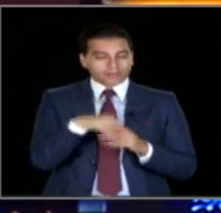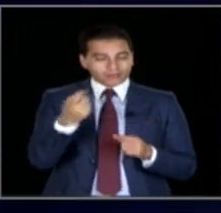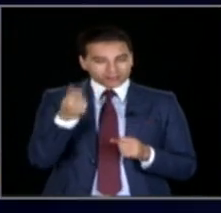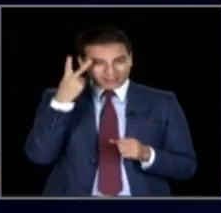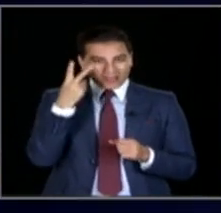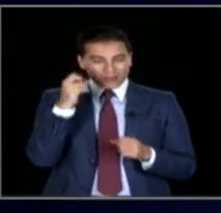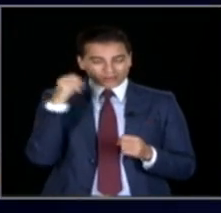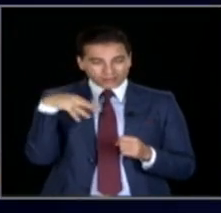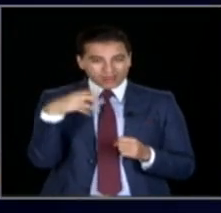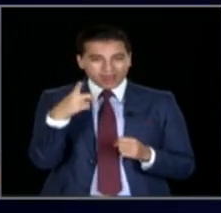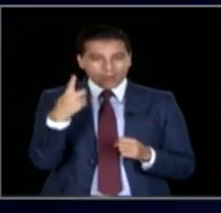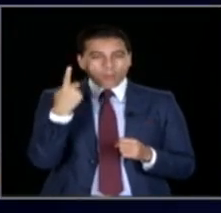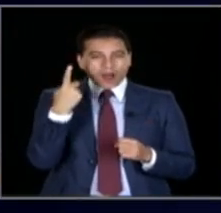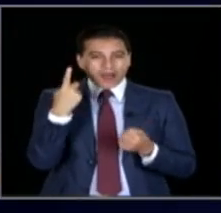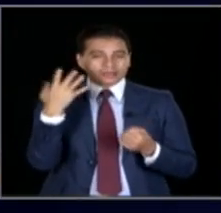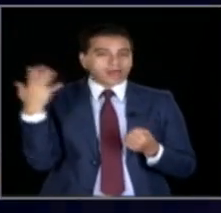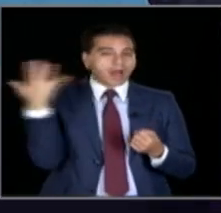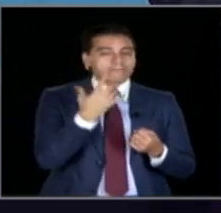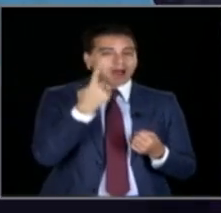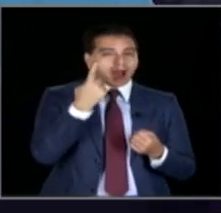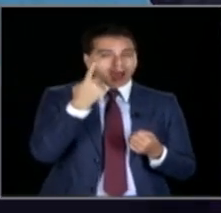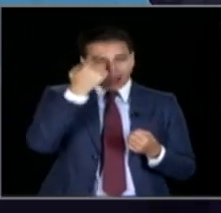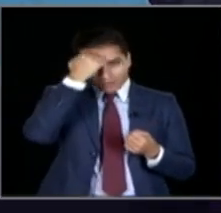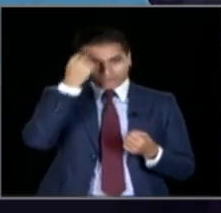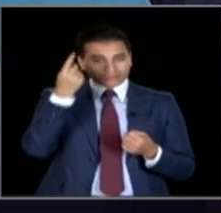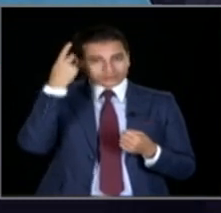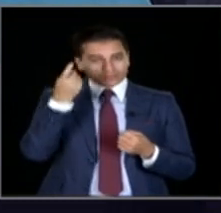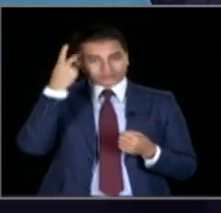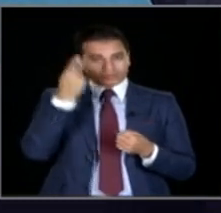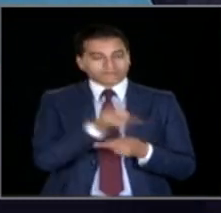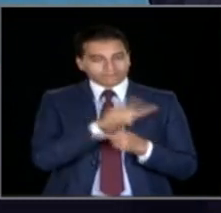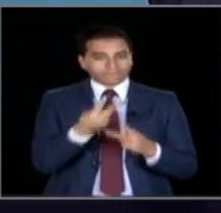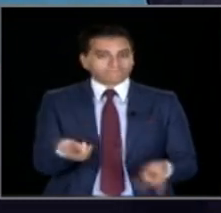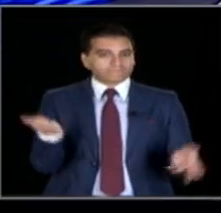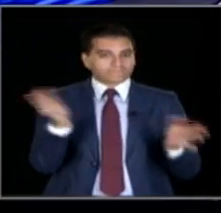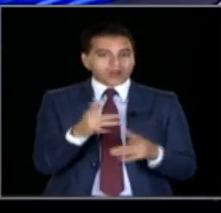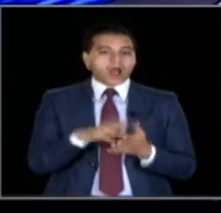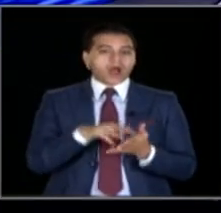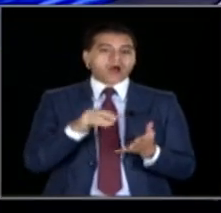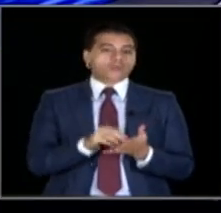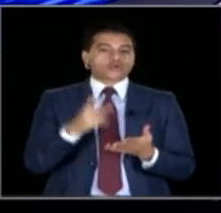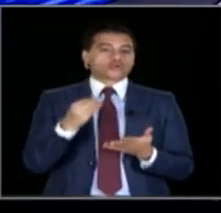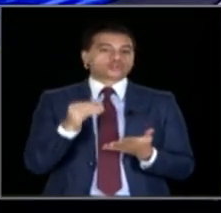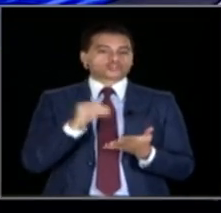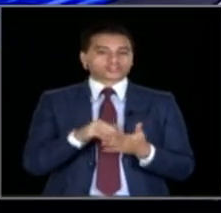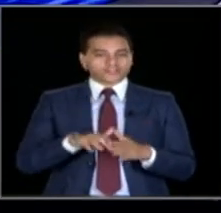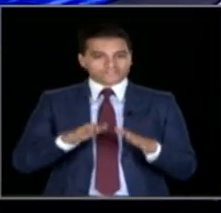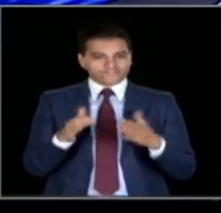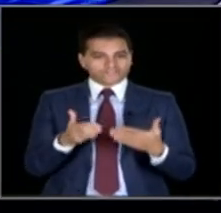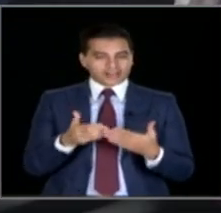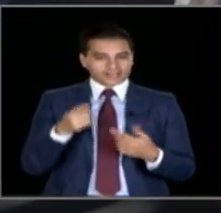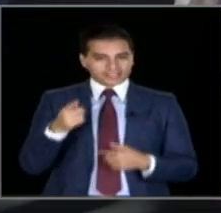المصباح واحد من ضمن 1000 اختراع. برافو عليك. أول 20 نقطة الفريق الهكسوس، برافو